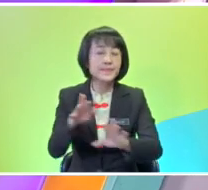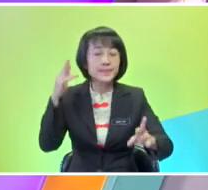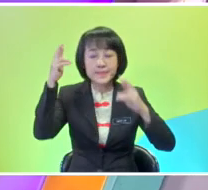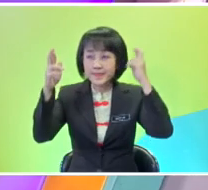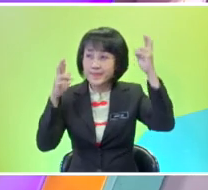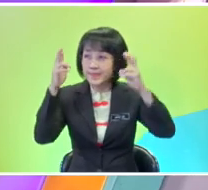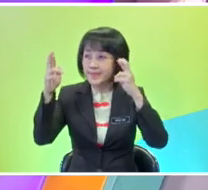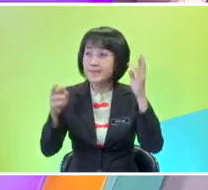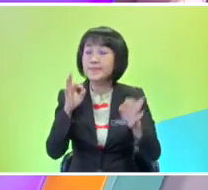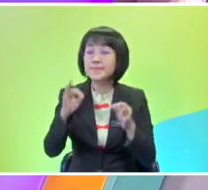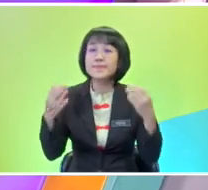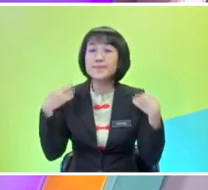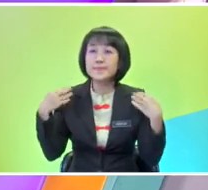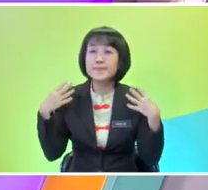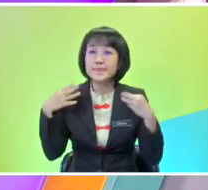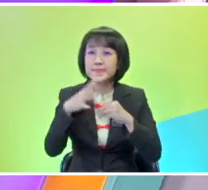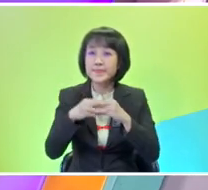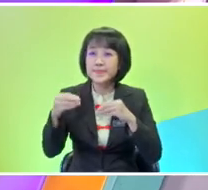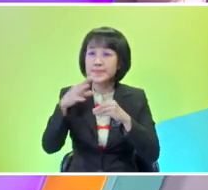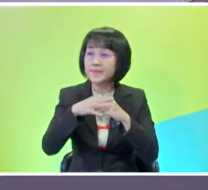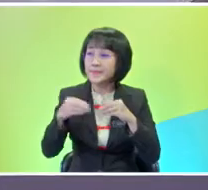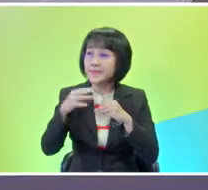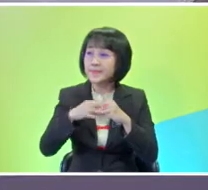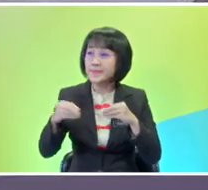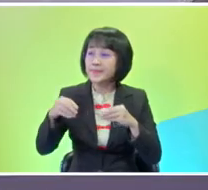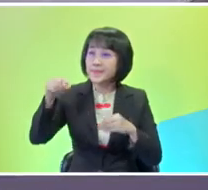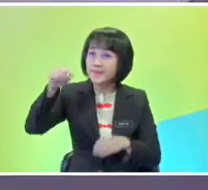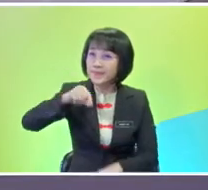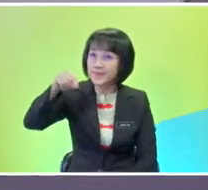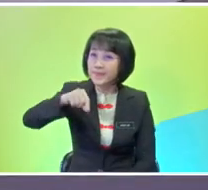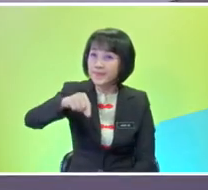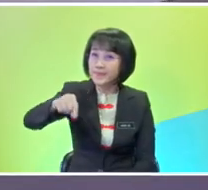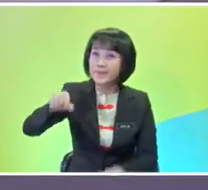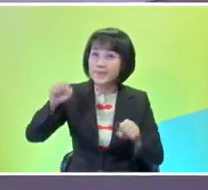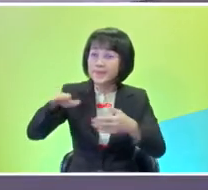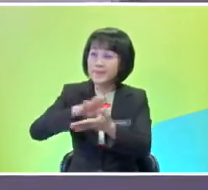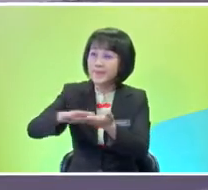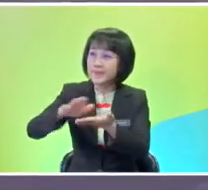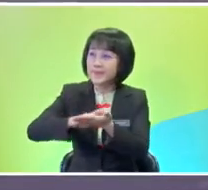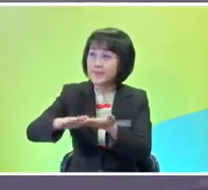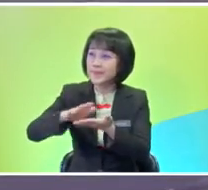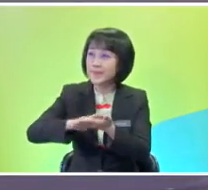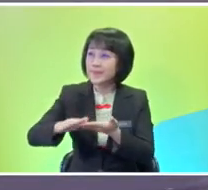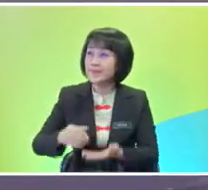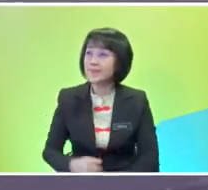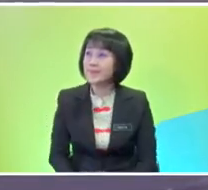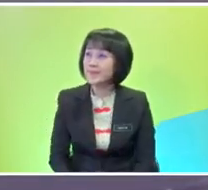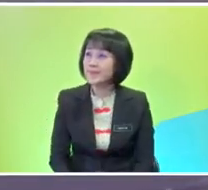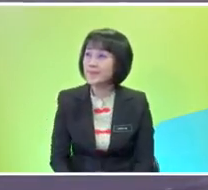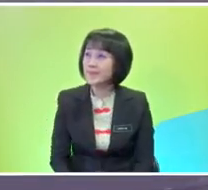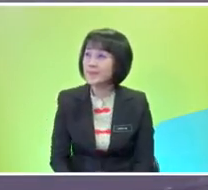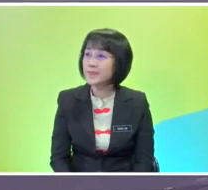kapas putih kapas kita boleh bersihkan macam tuh dan Nah di sini kita